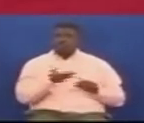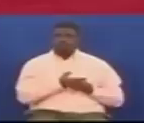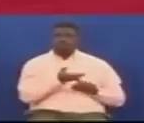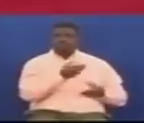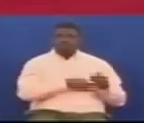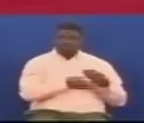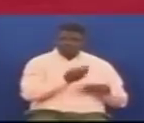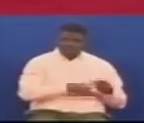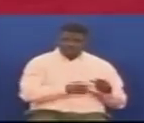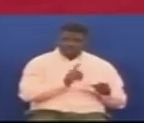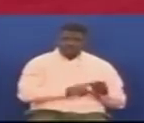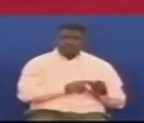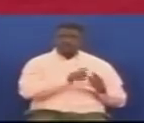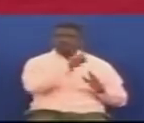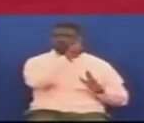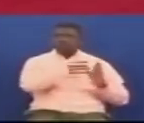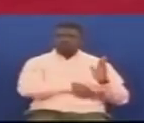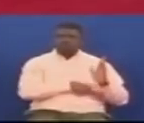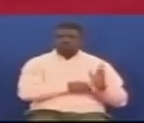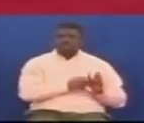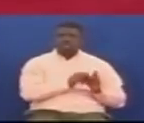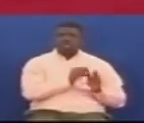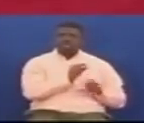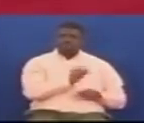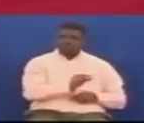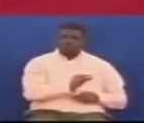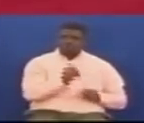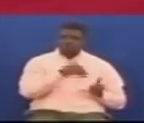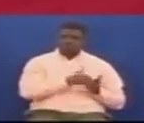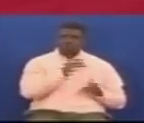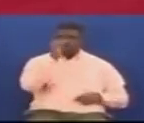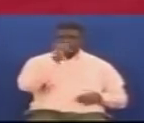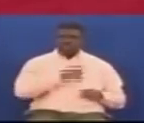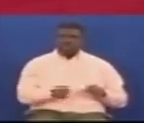biashara zilishuka kidogo na kufikia wastani wa